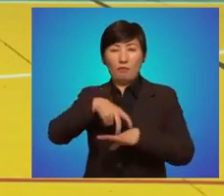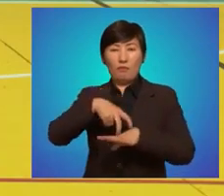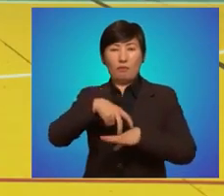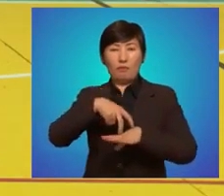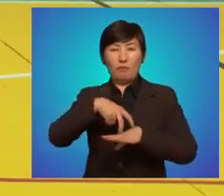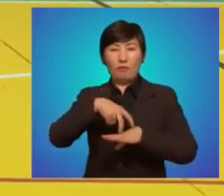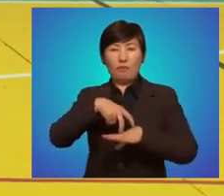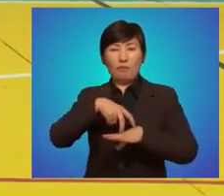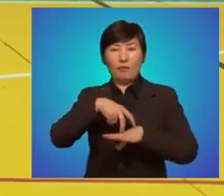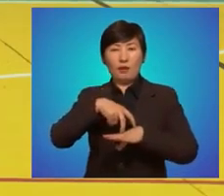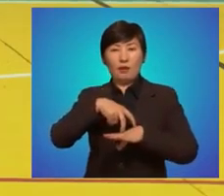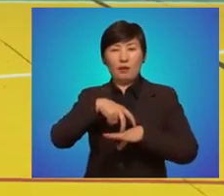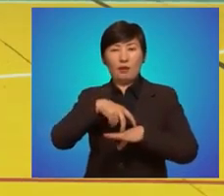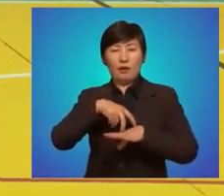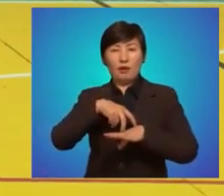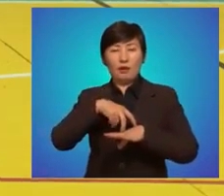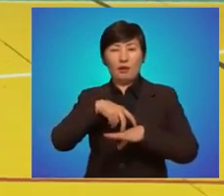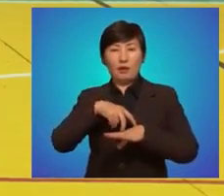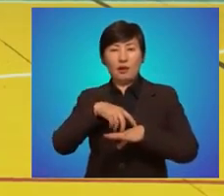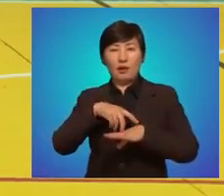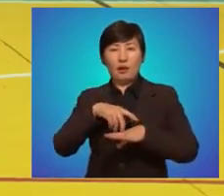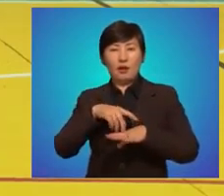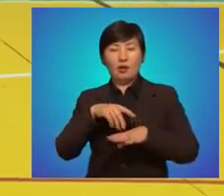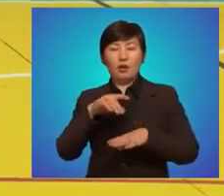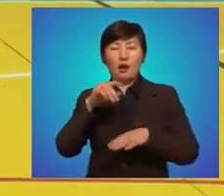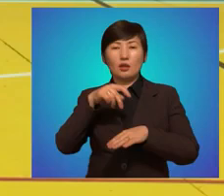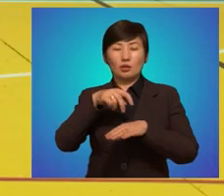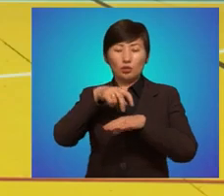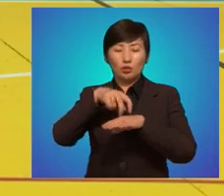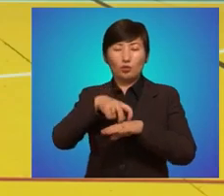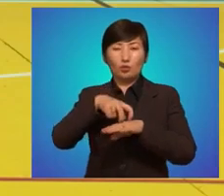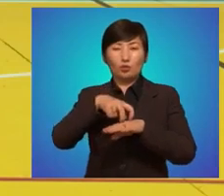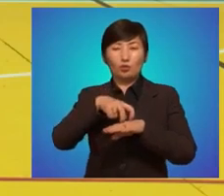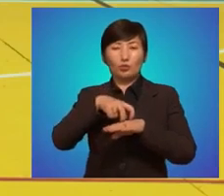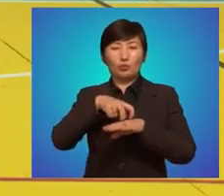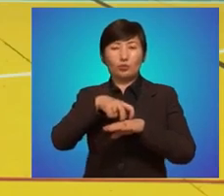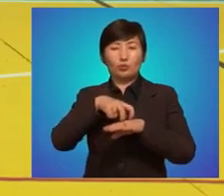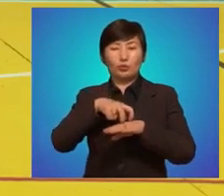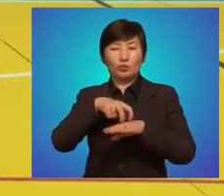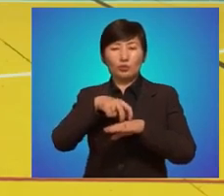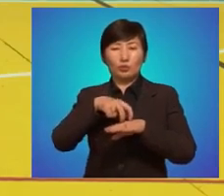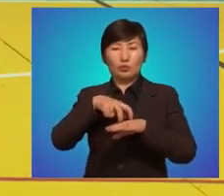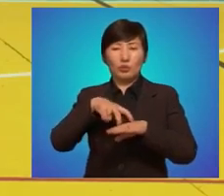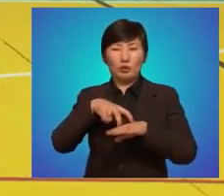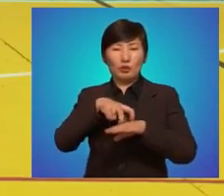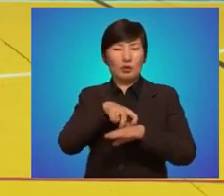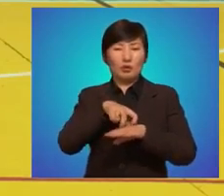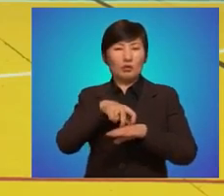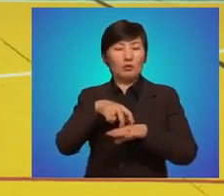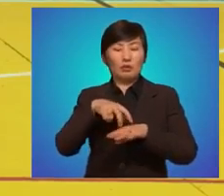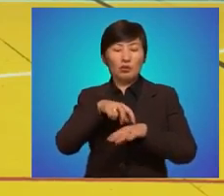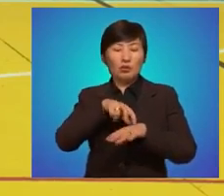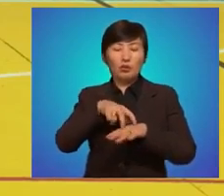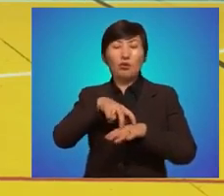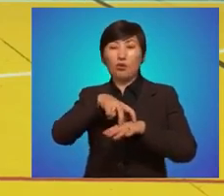За ингээд хаах суухдаа анхлан сурдаг сурагчид маань өвдгийг гадагшаа буюу дотгошоо эргүүлсэн байдалтай